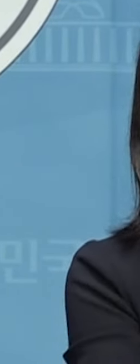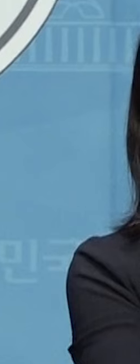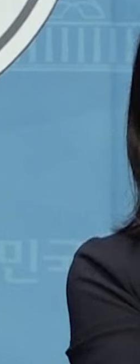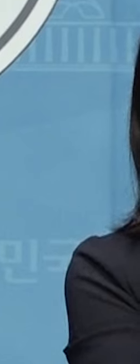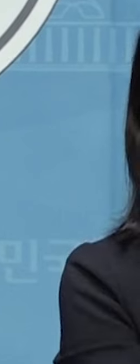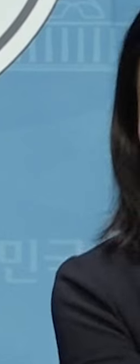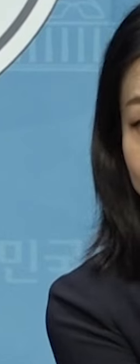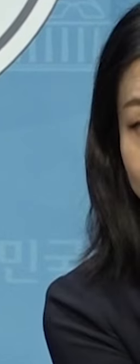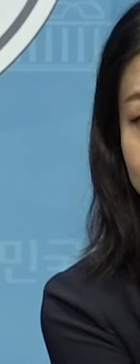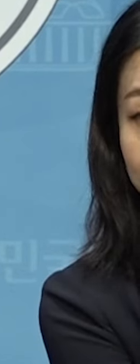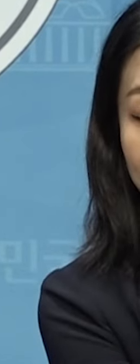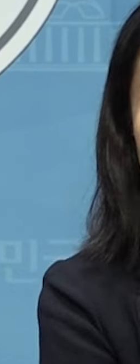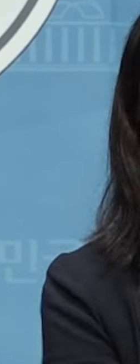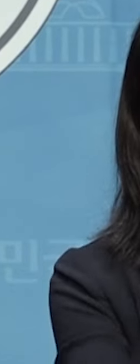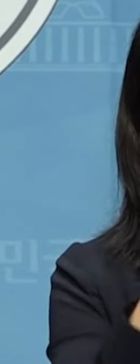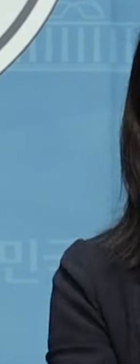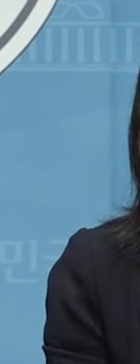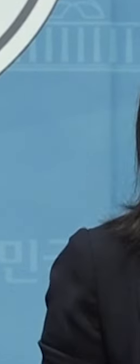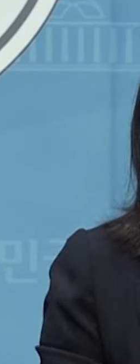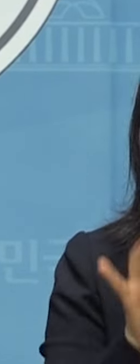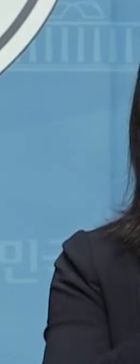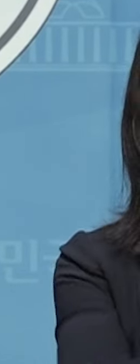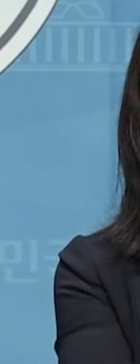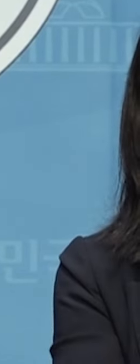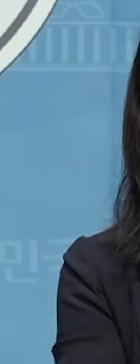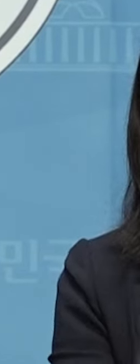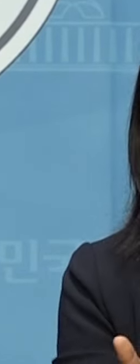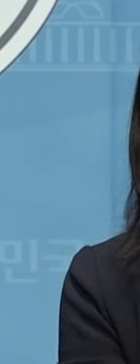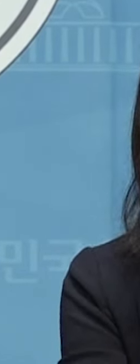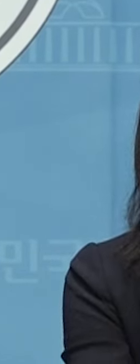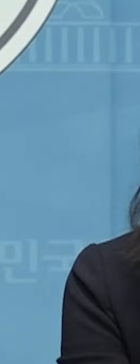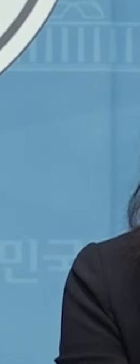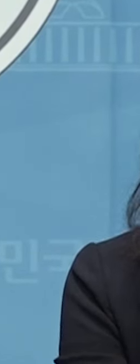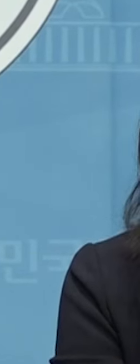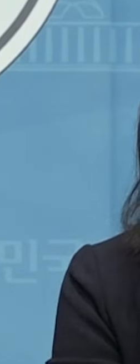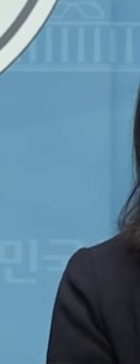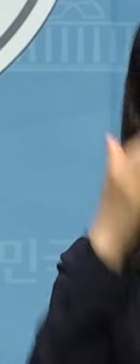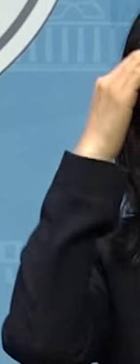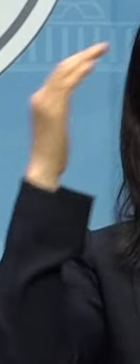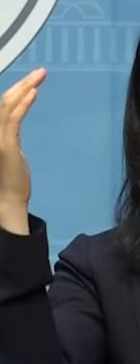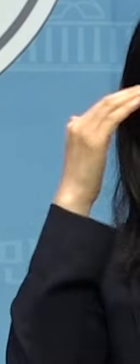이에 특검 추천권을 정당이 아닌 대한변호사협회